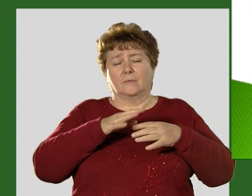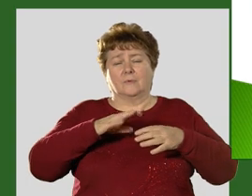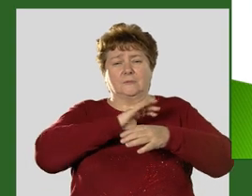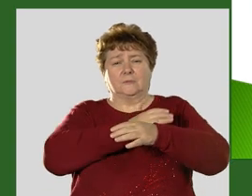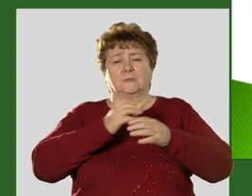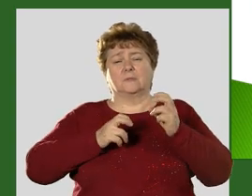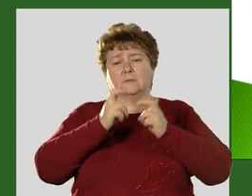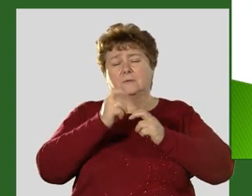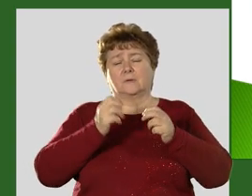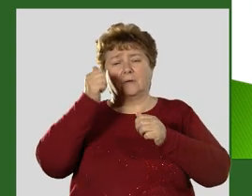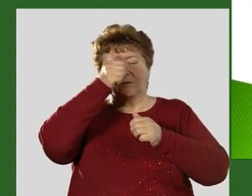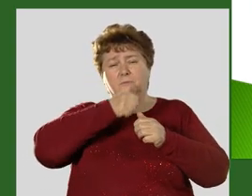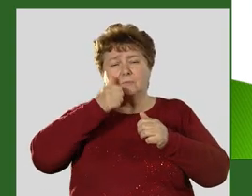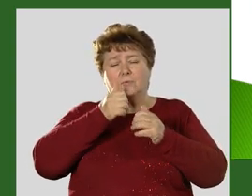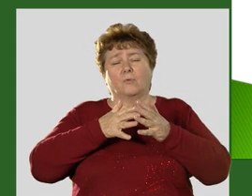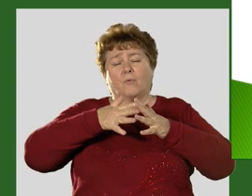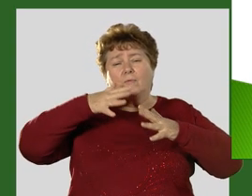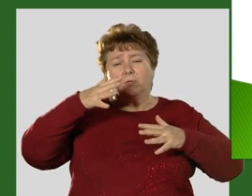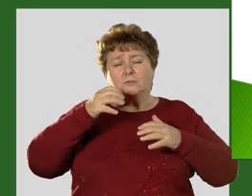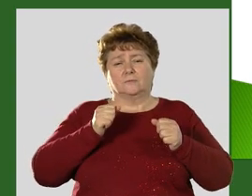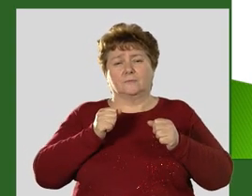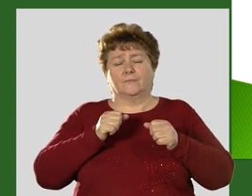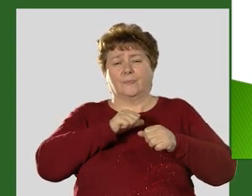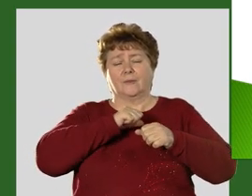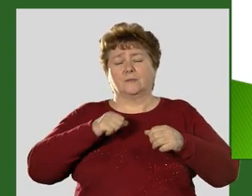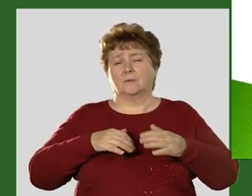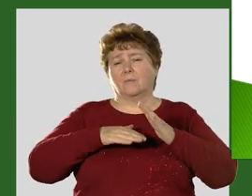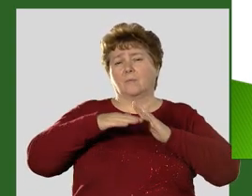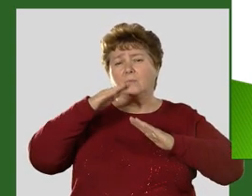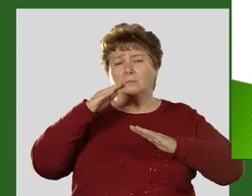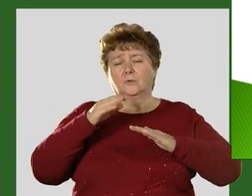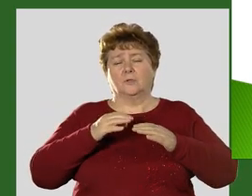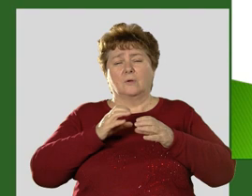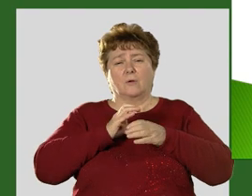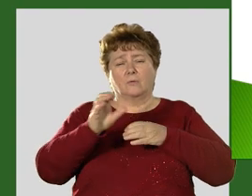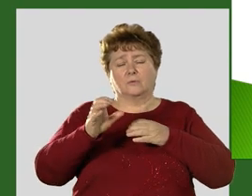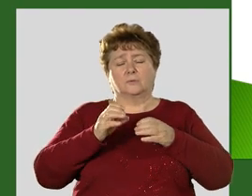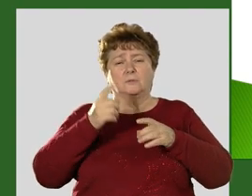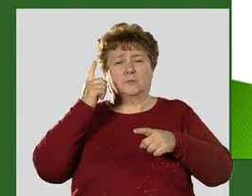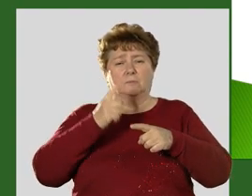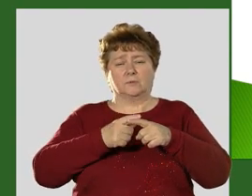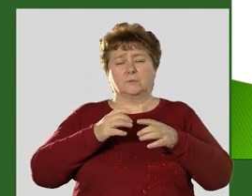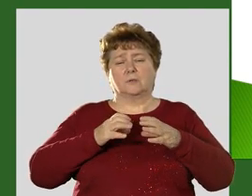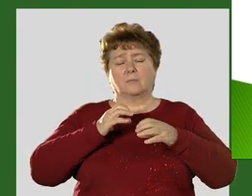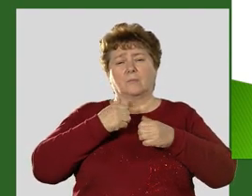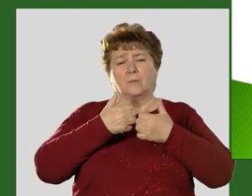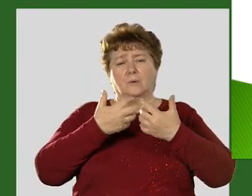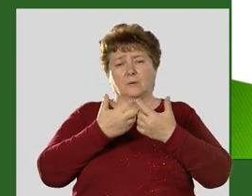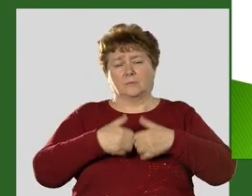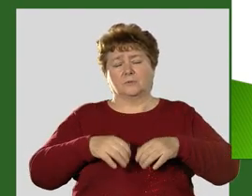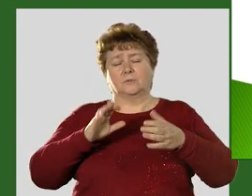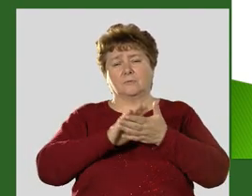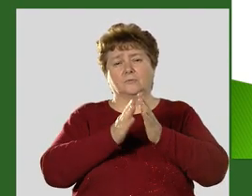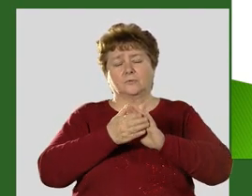Мощность завода ежегодно возрастает. Самой приоритетной отраслью химической промышленности и в условиях